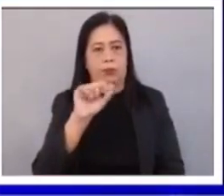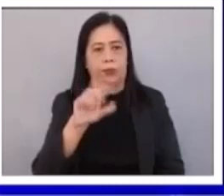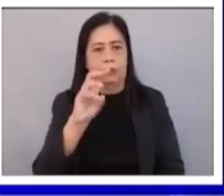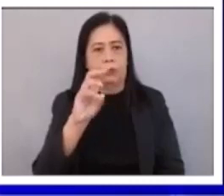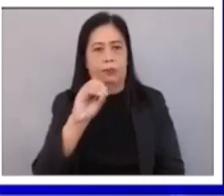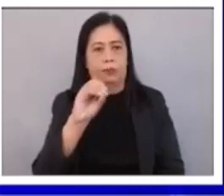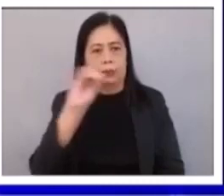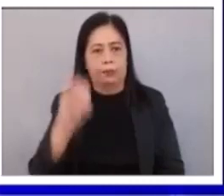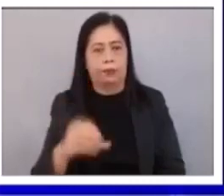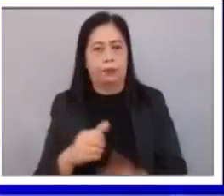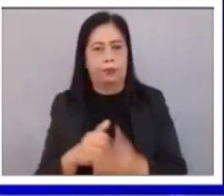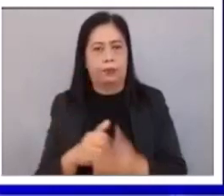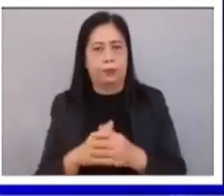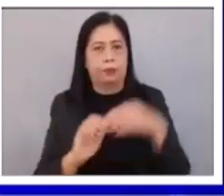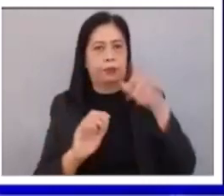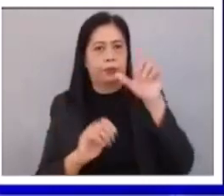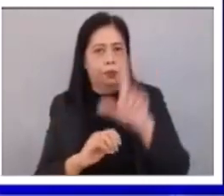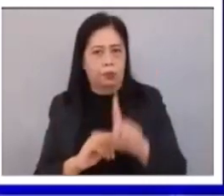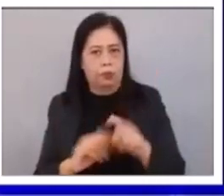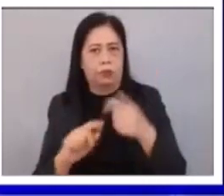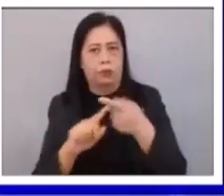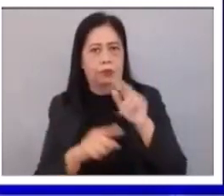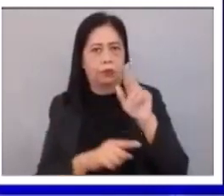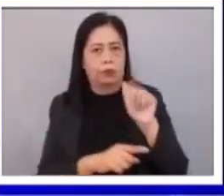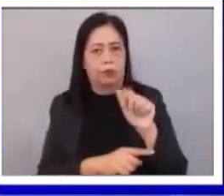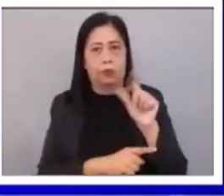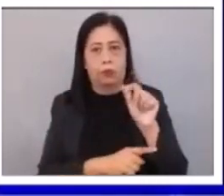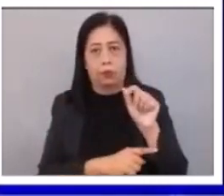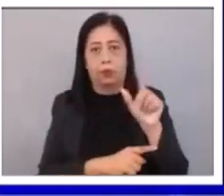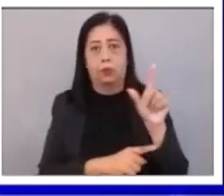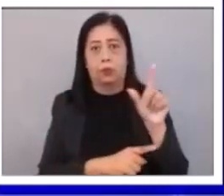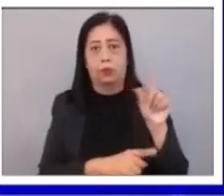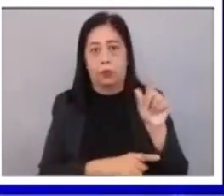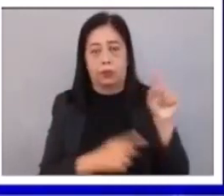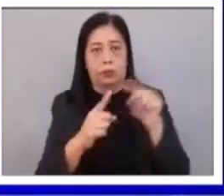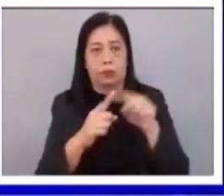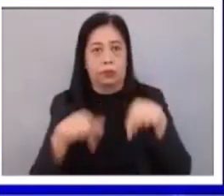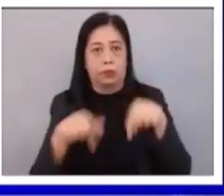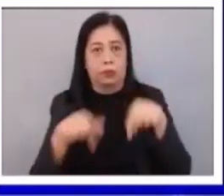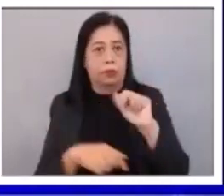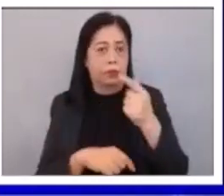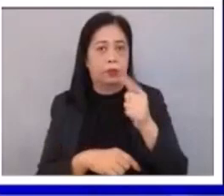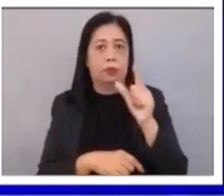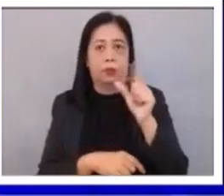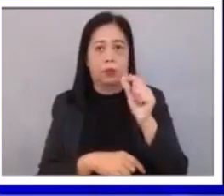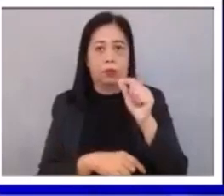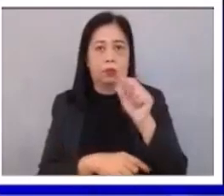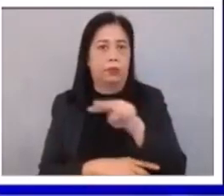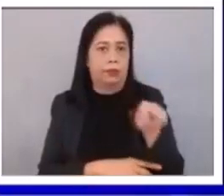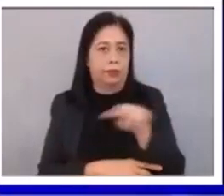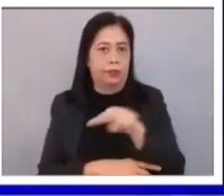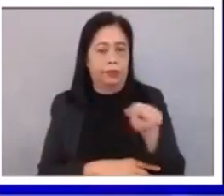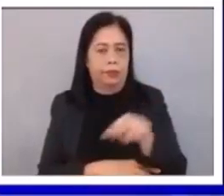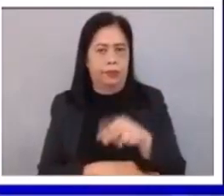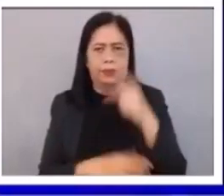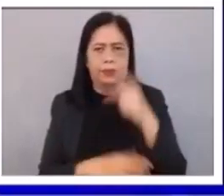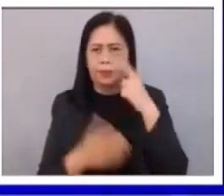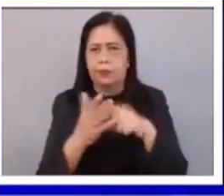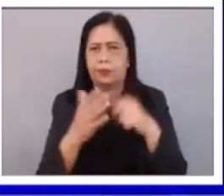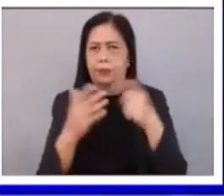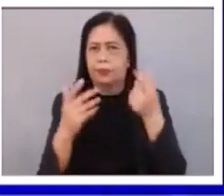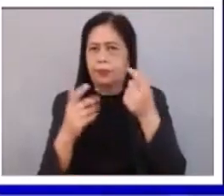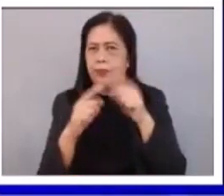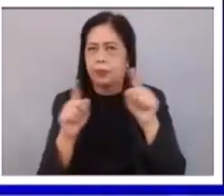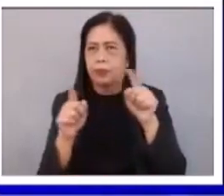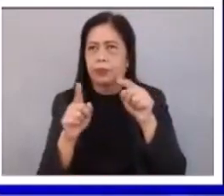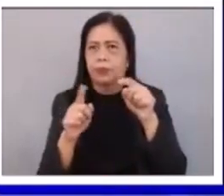ng pagbaba mula Hulyo 2020 hanggang nitong Agosto 2022. Mapapansin na nagkaroon lang ng bagyang